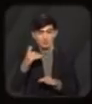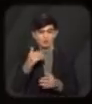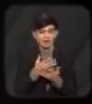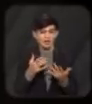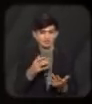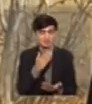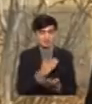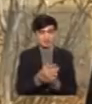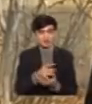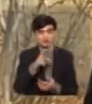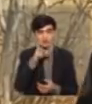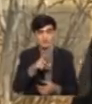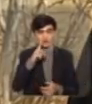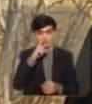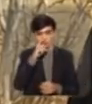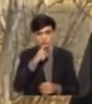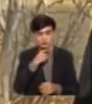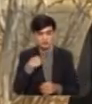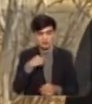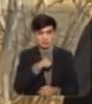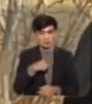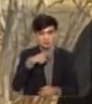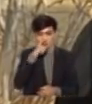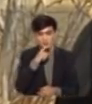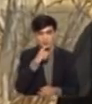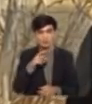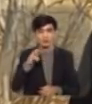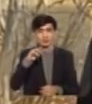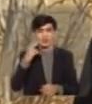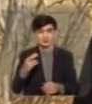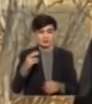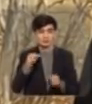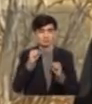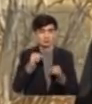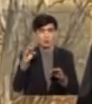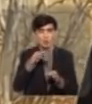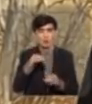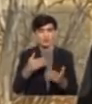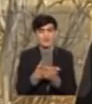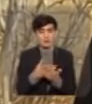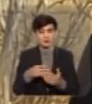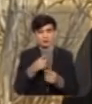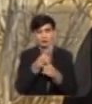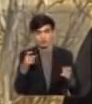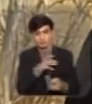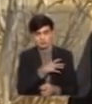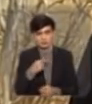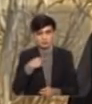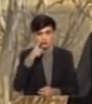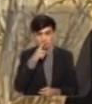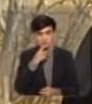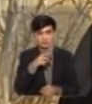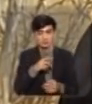көп болып тұр дейді. Я вообще не понимаю, почему комитет национальной безопасности распространяет эту информацию, потому что он